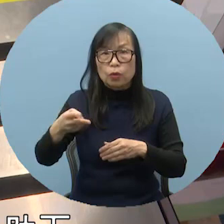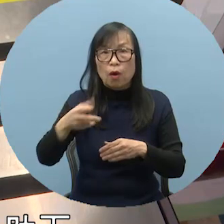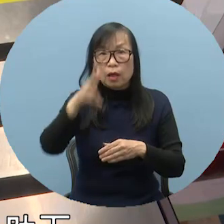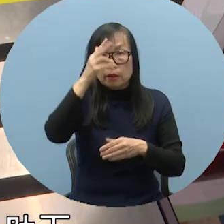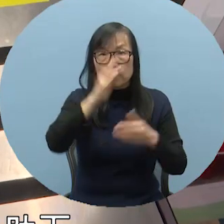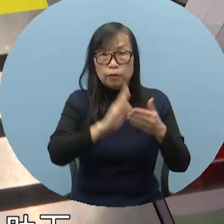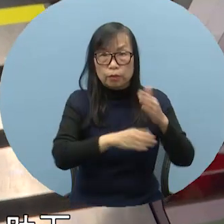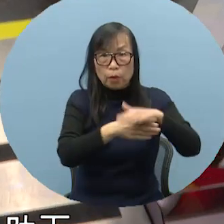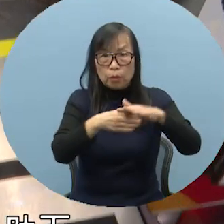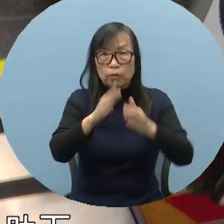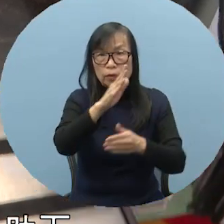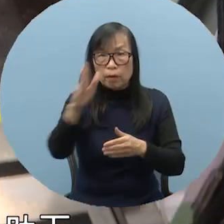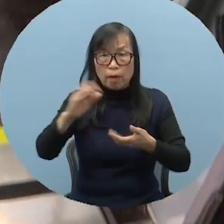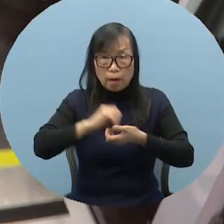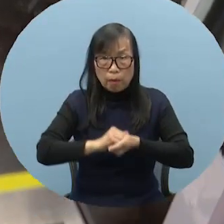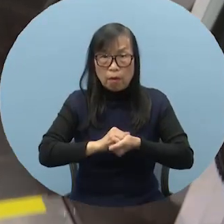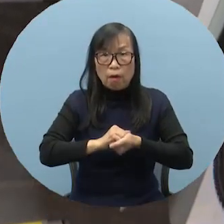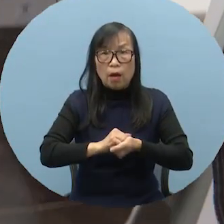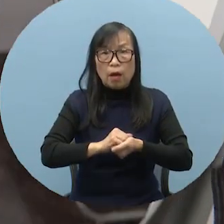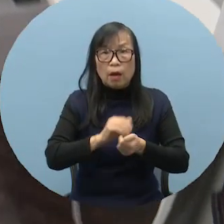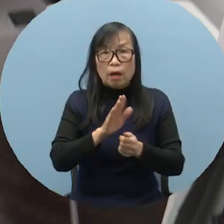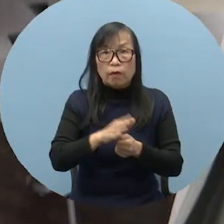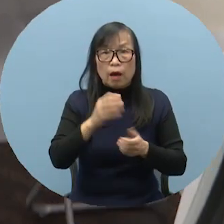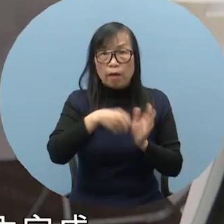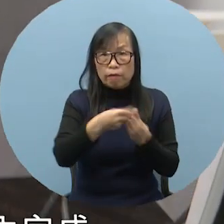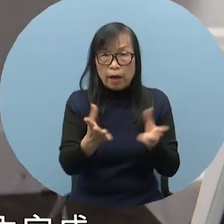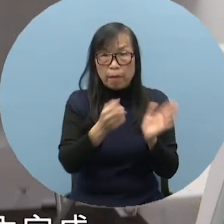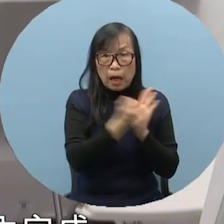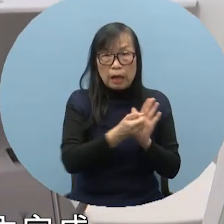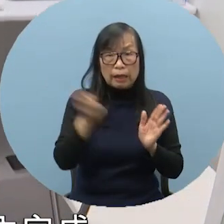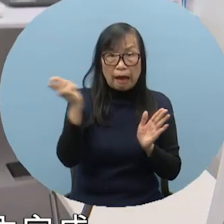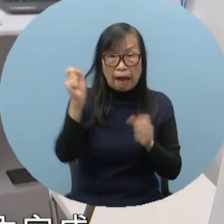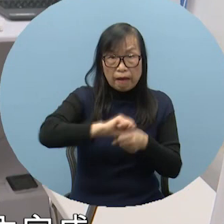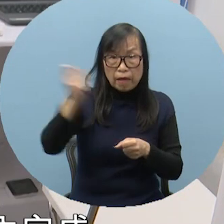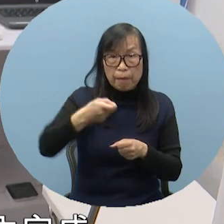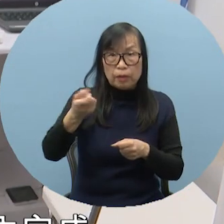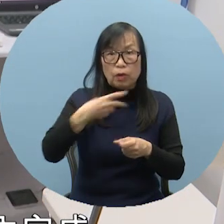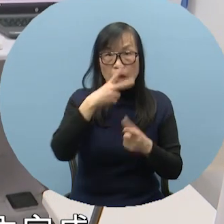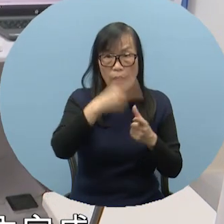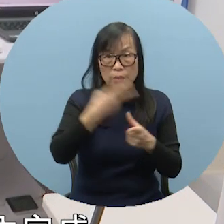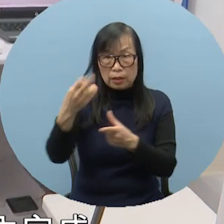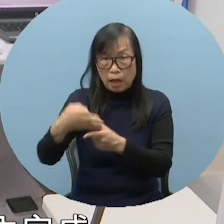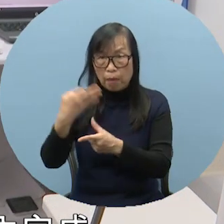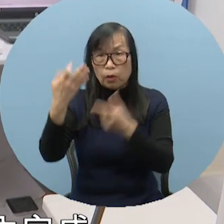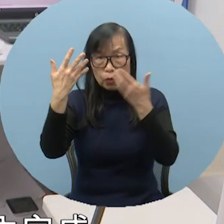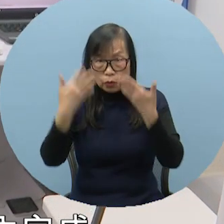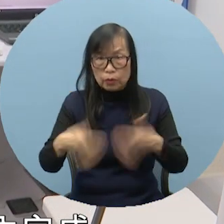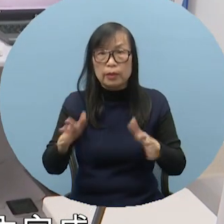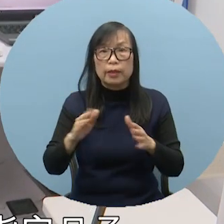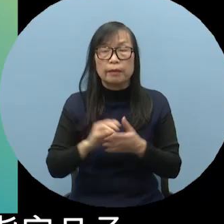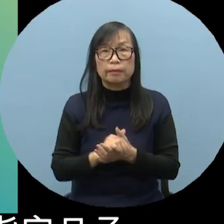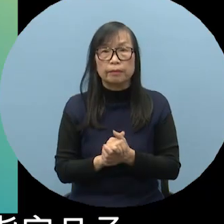唔同嘅部門大力協助底下咧，喺批牌度亦都加快咗，咁令到我哋喺2至3個月內咧就完成咗呢件事